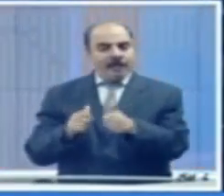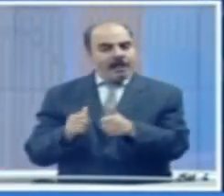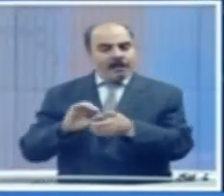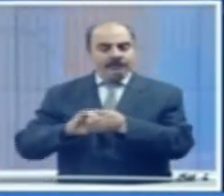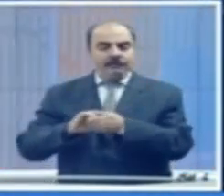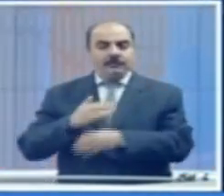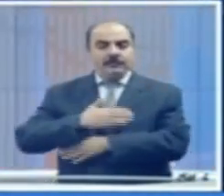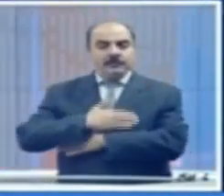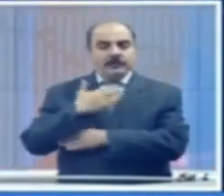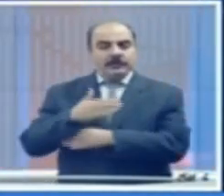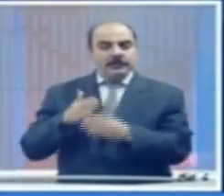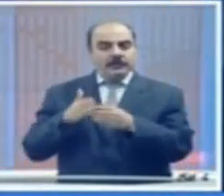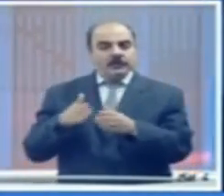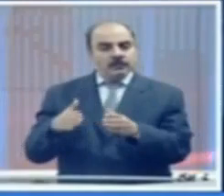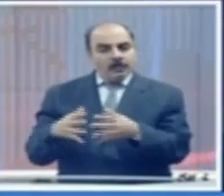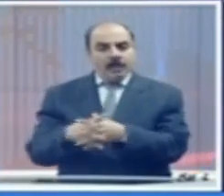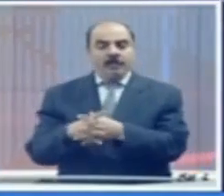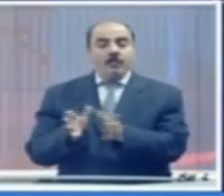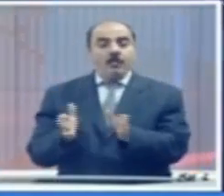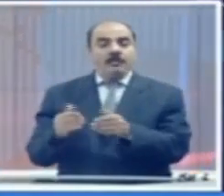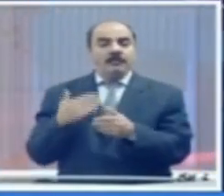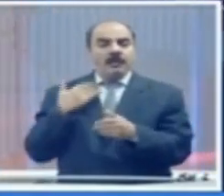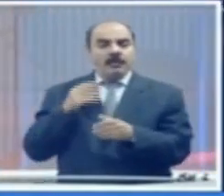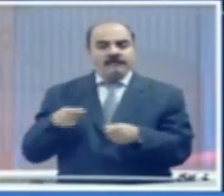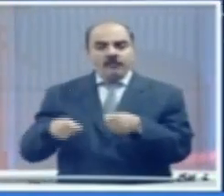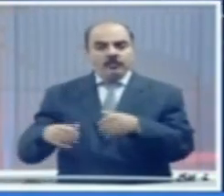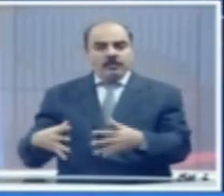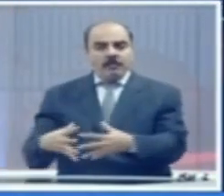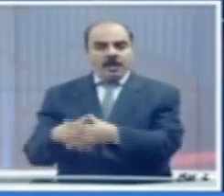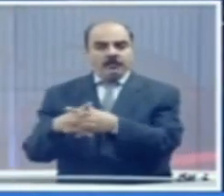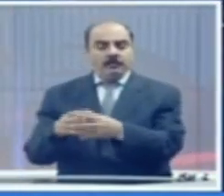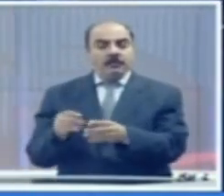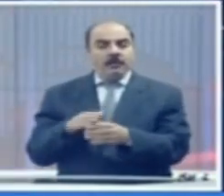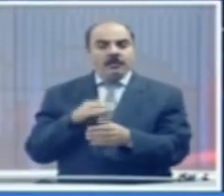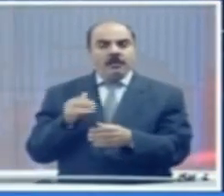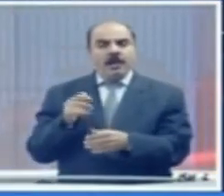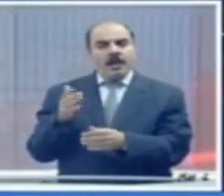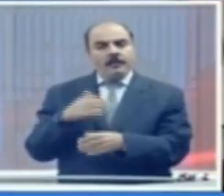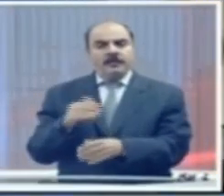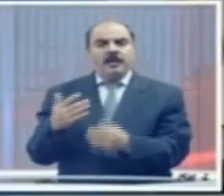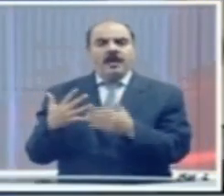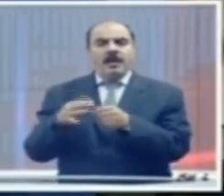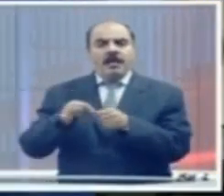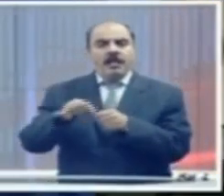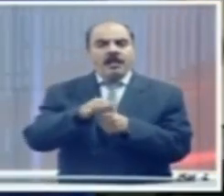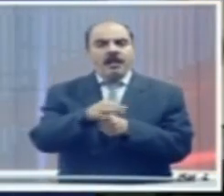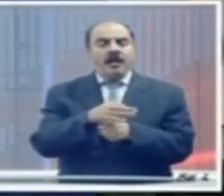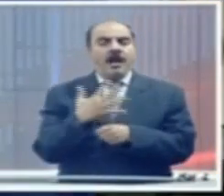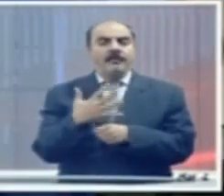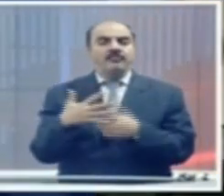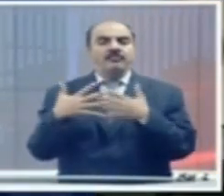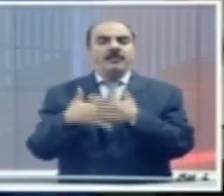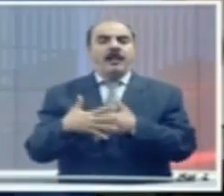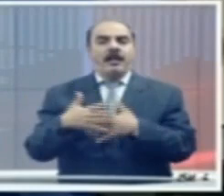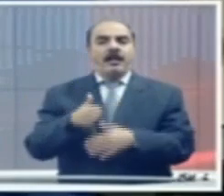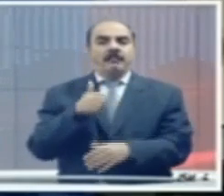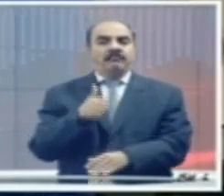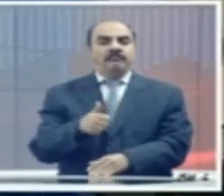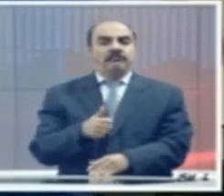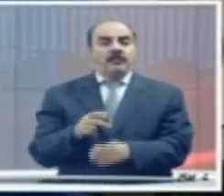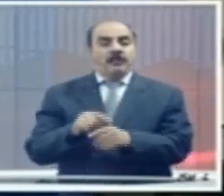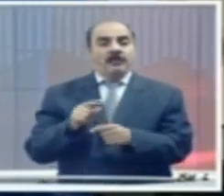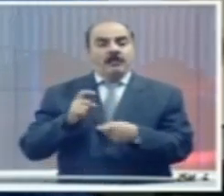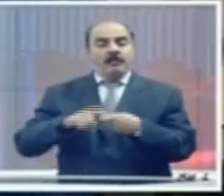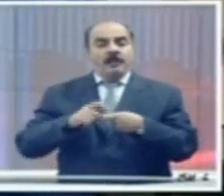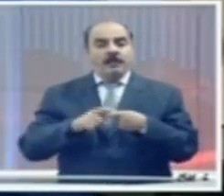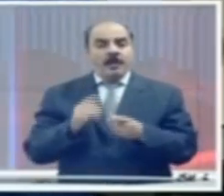بين الهيئة العامة للمنطقة الاقتصادية لقناة السويس والصندوق السيادي والقطاع الخاص من خلال 5 شركات،